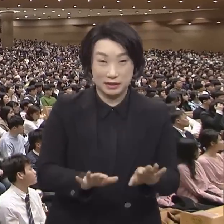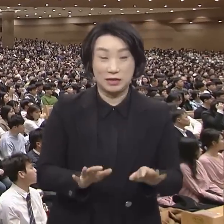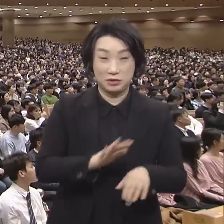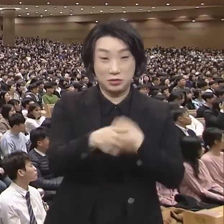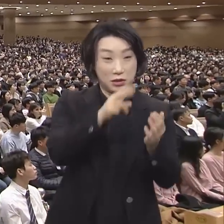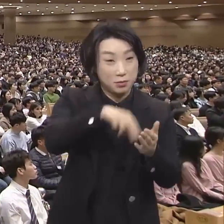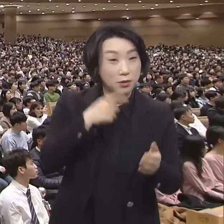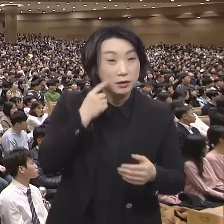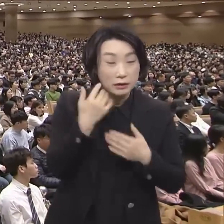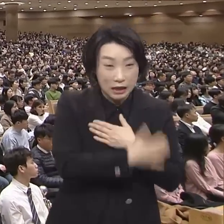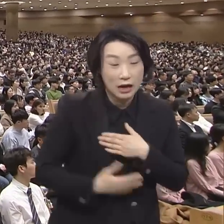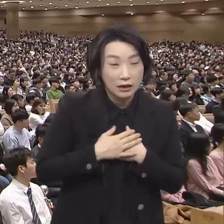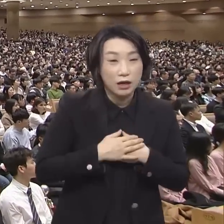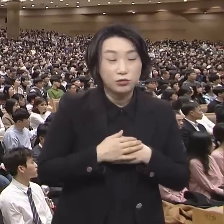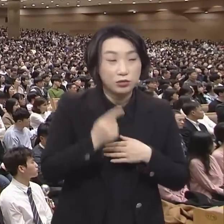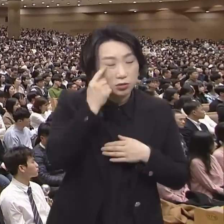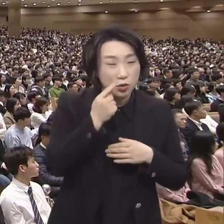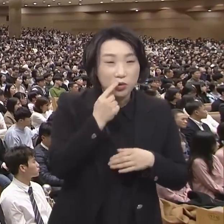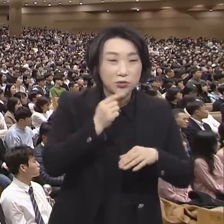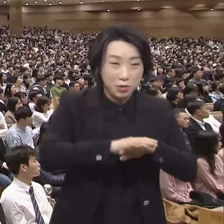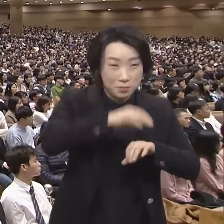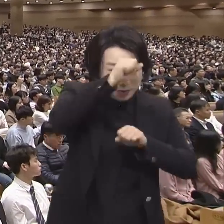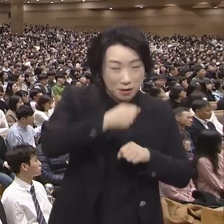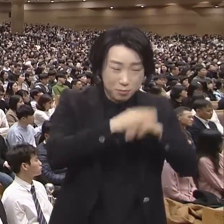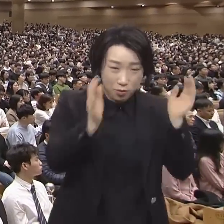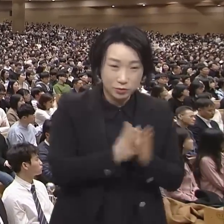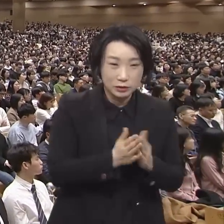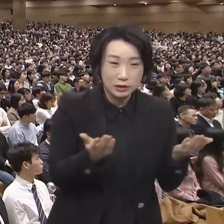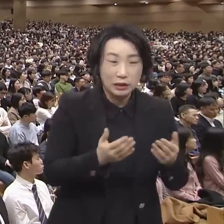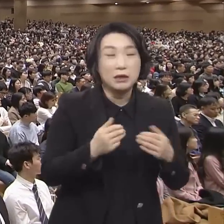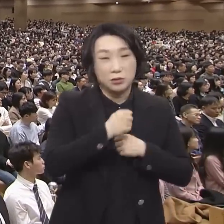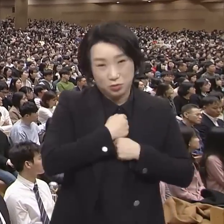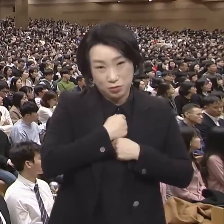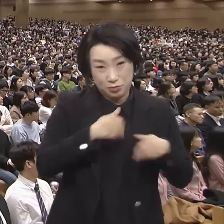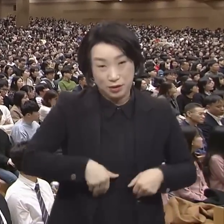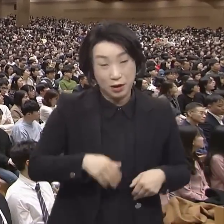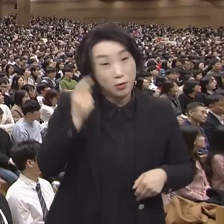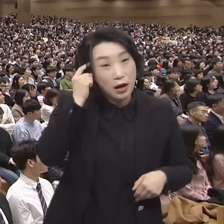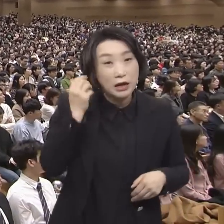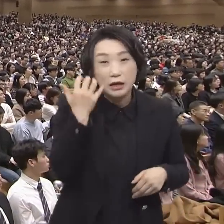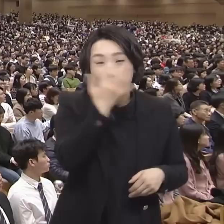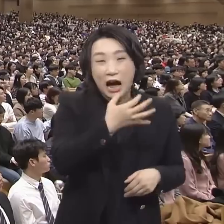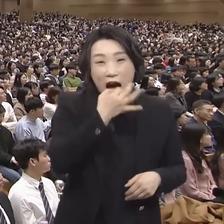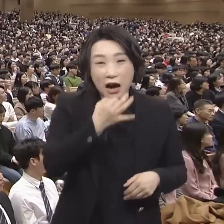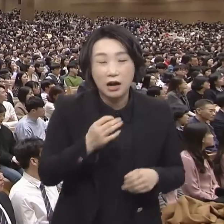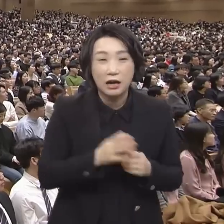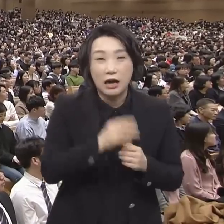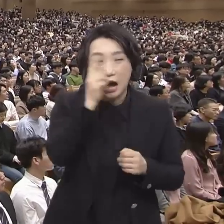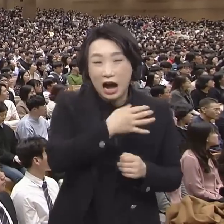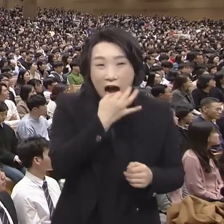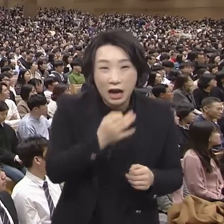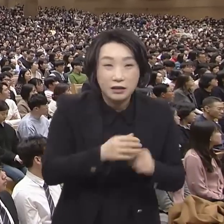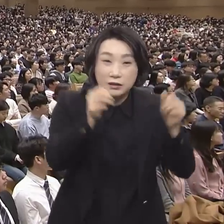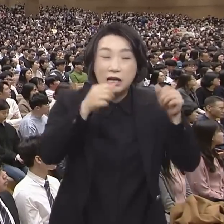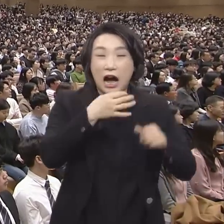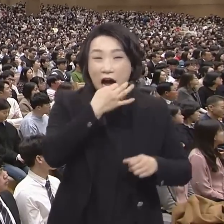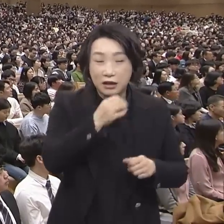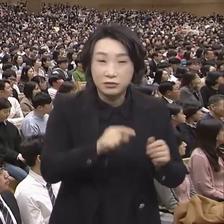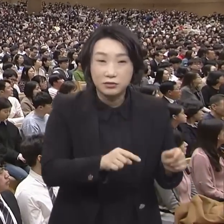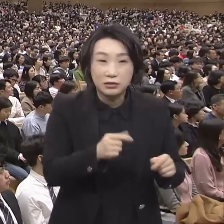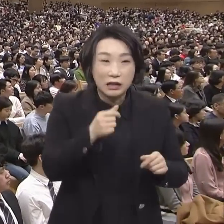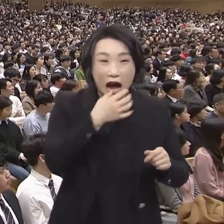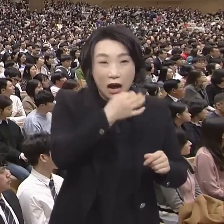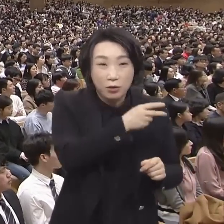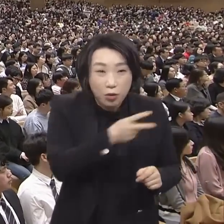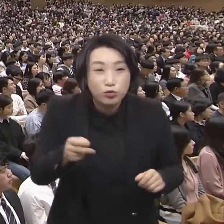지체를 죽이라. 곧 음란과 부정과 사욕과 악한 정욕과 탐심이니 탐심은 우상숭배니라.